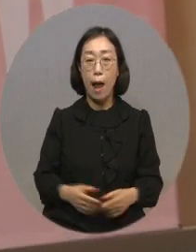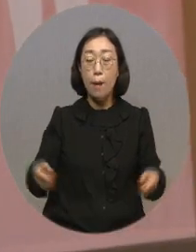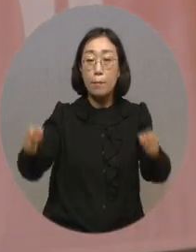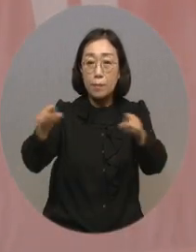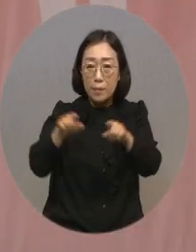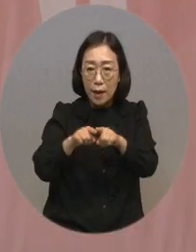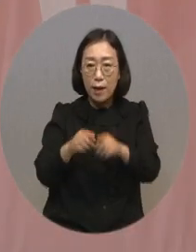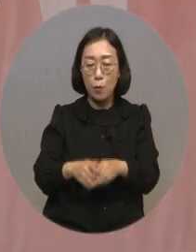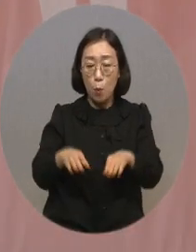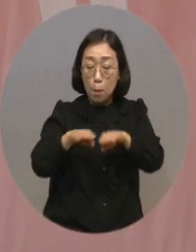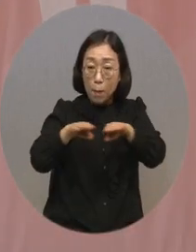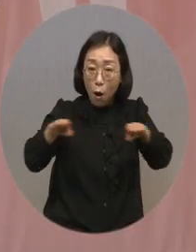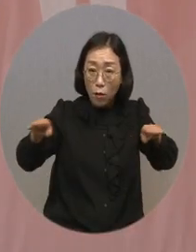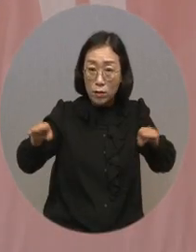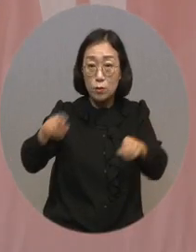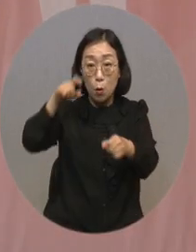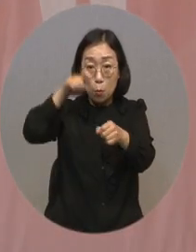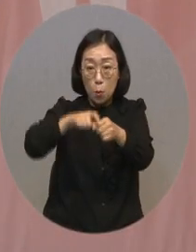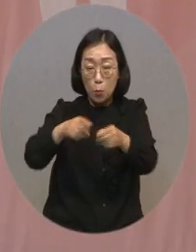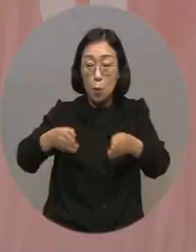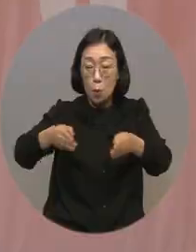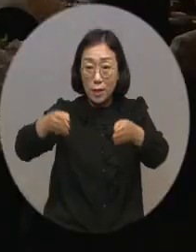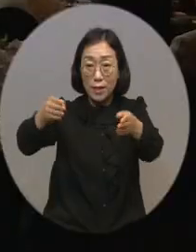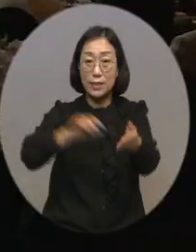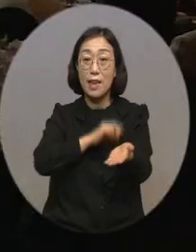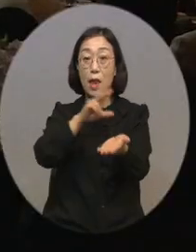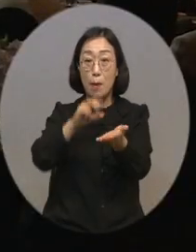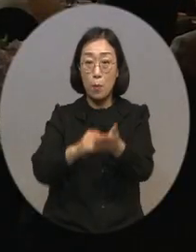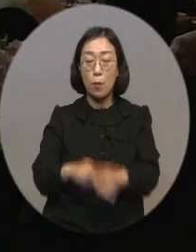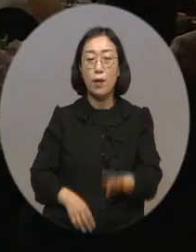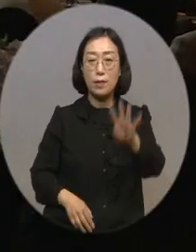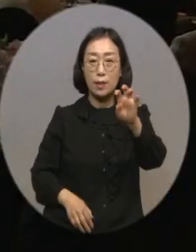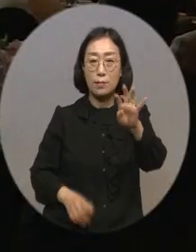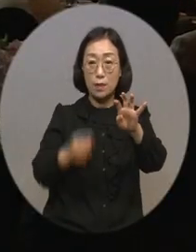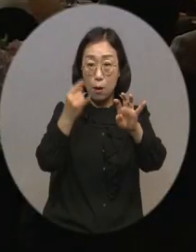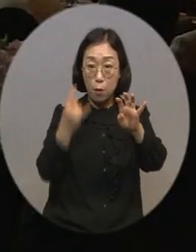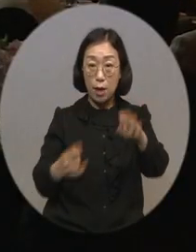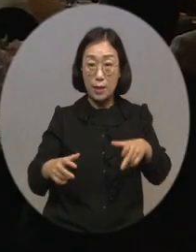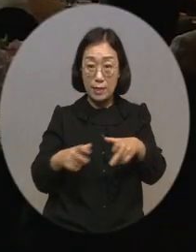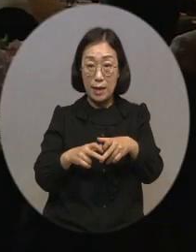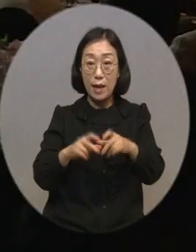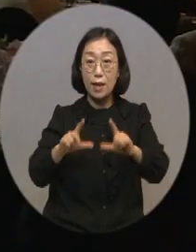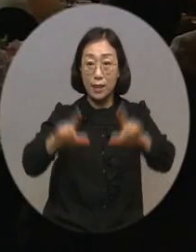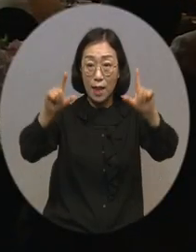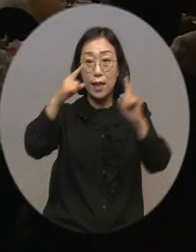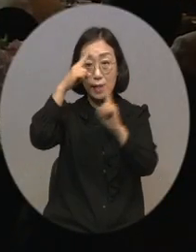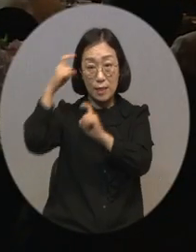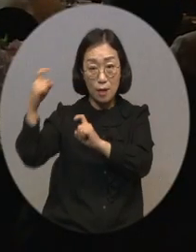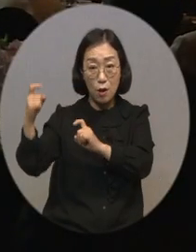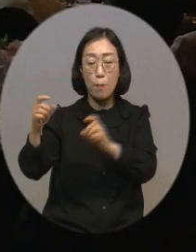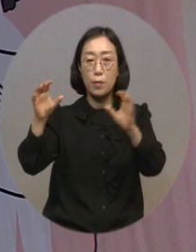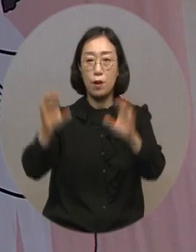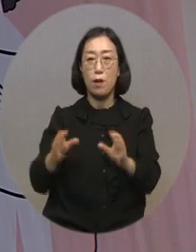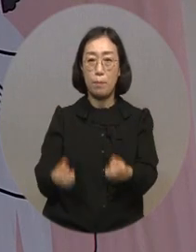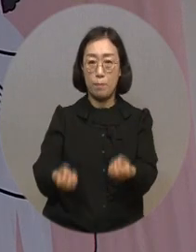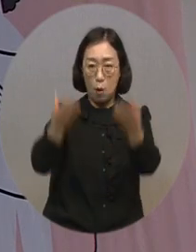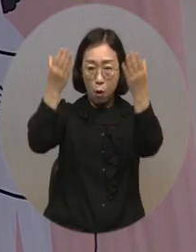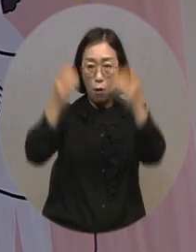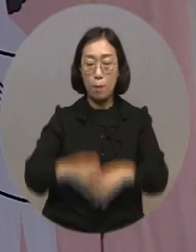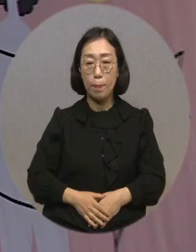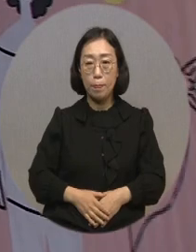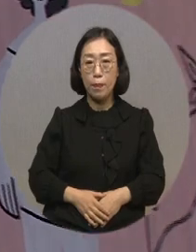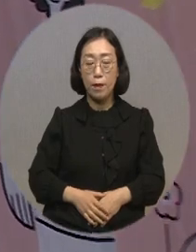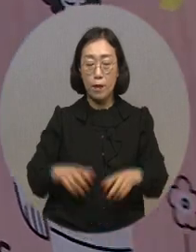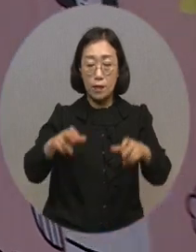함께하는 길, 평등으로 향하는 길을 슬로건으로 내건 제44회 장애인의 날 기념식이 막을 올렸습니다.